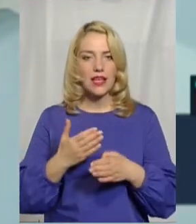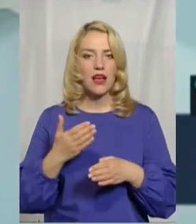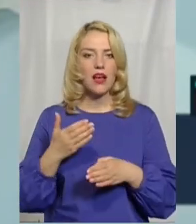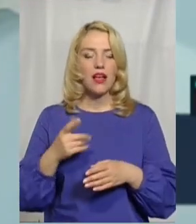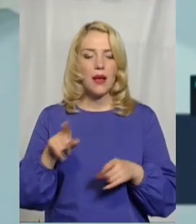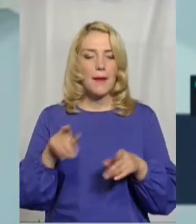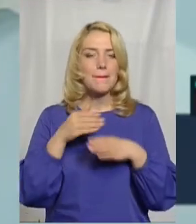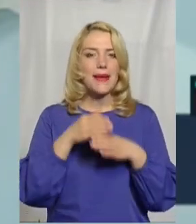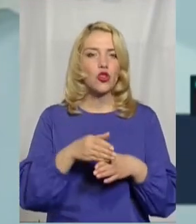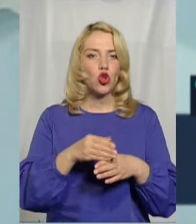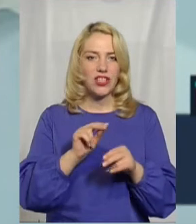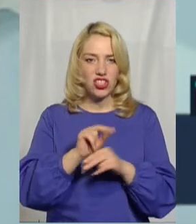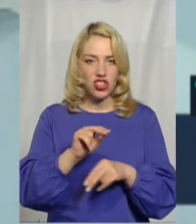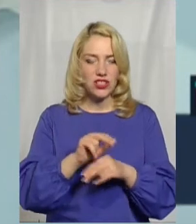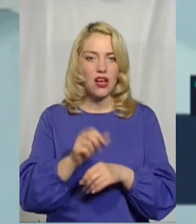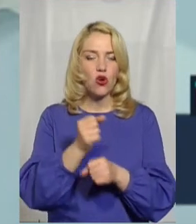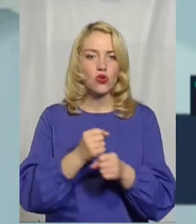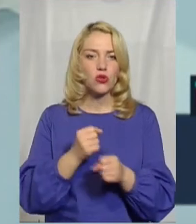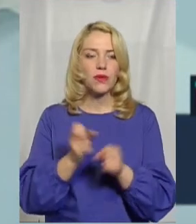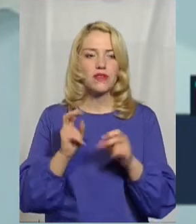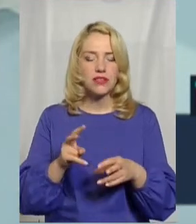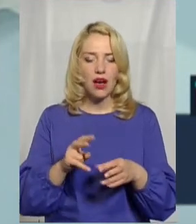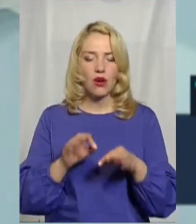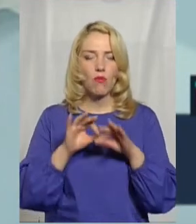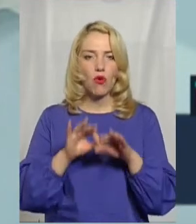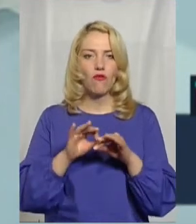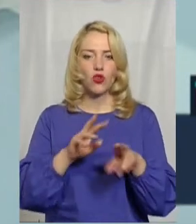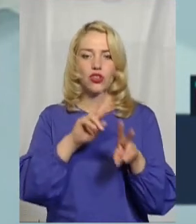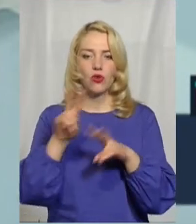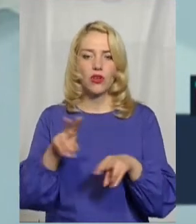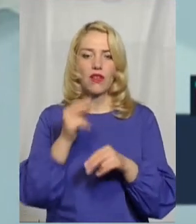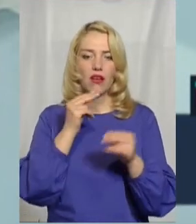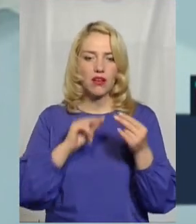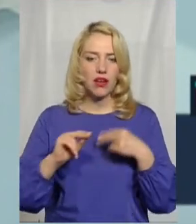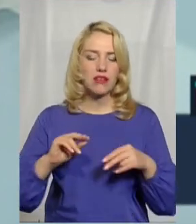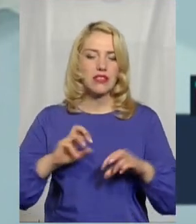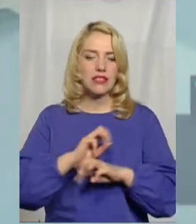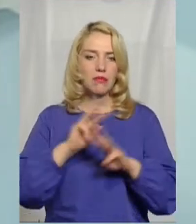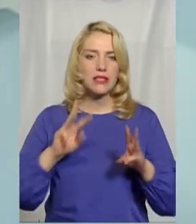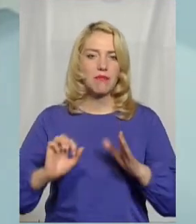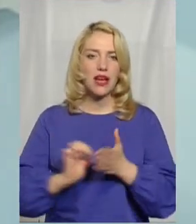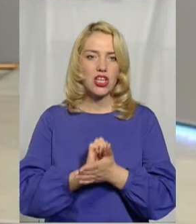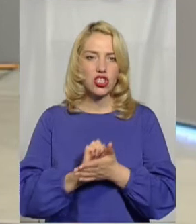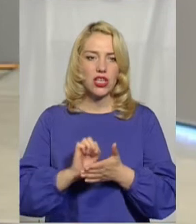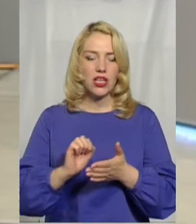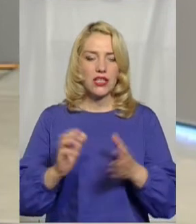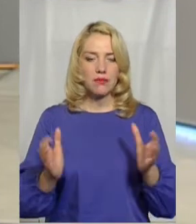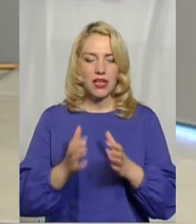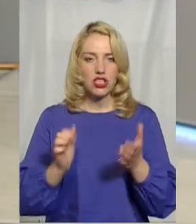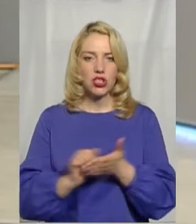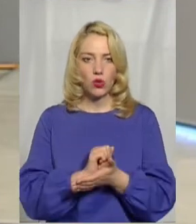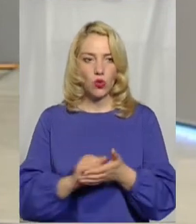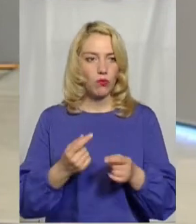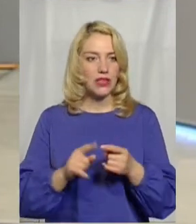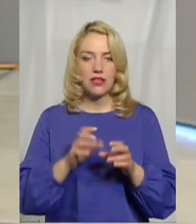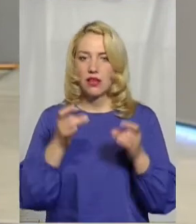поетапно з плановими показниками проходити огляд на краще забезпечення збереженості документів усіх установ. Тобто не